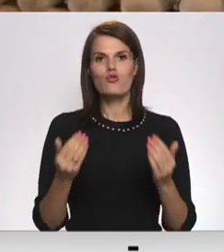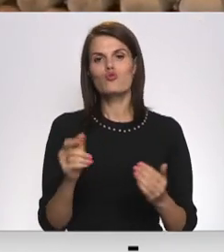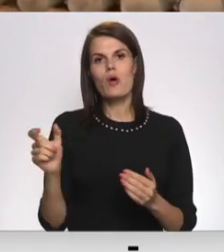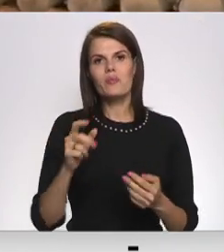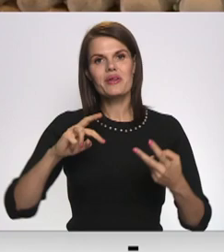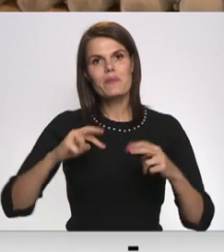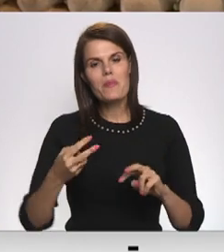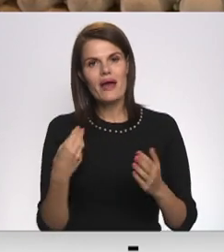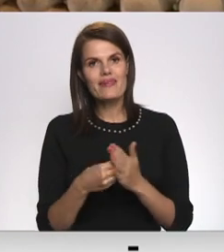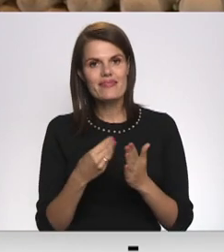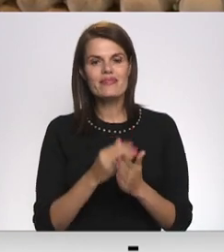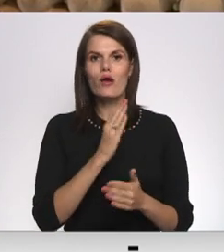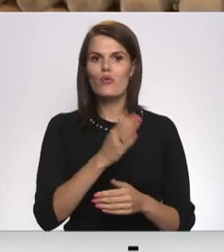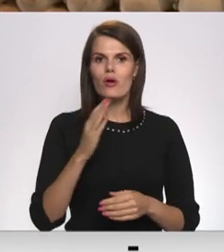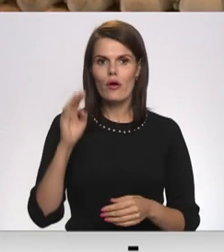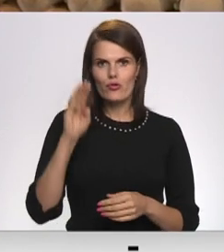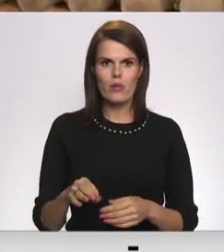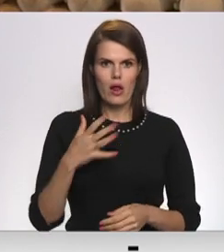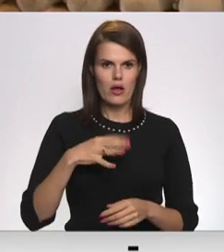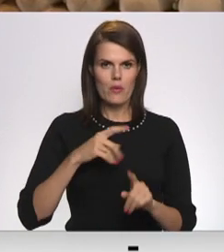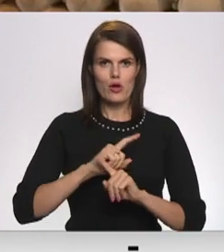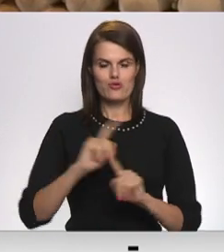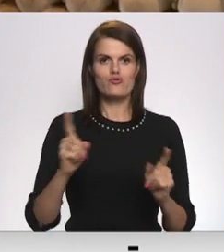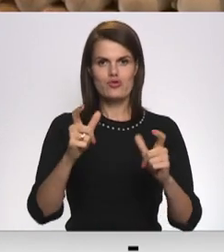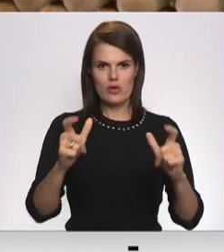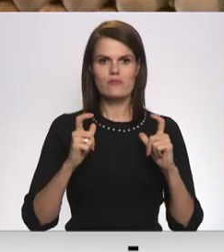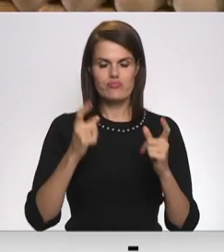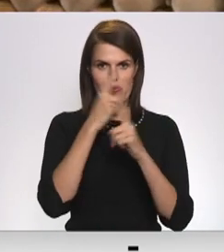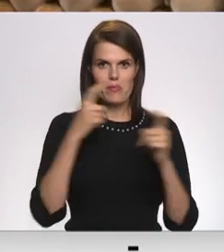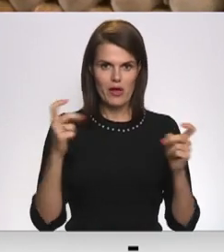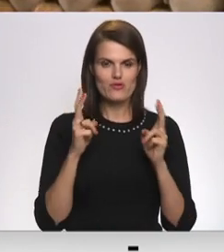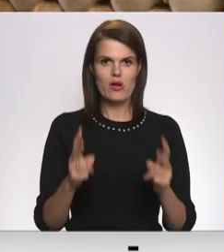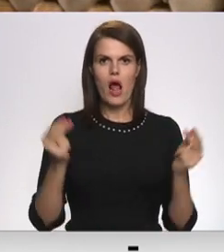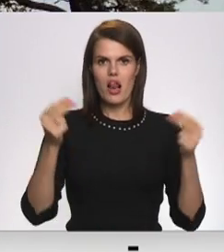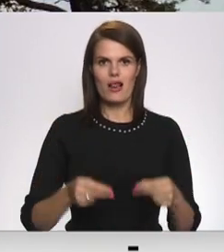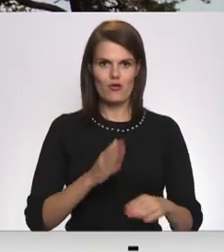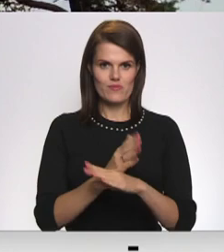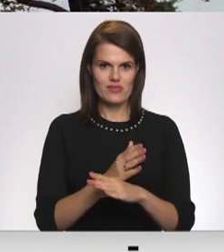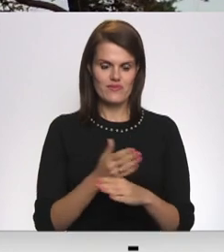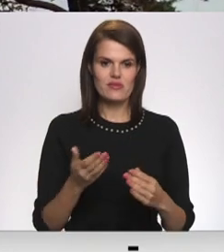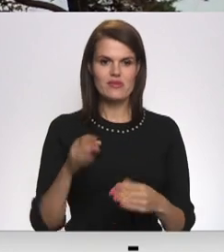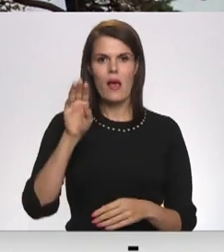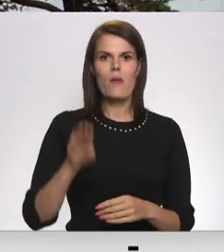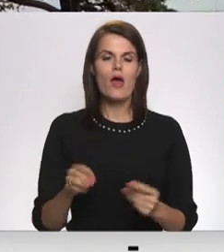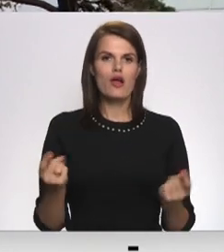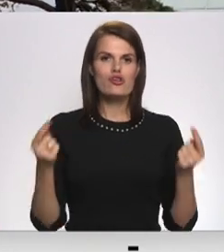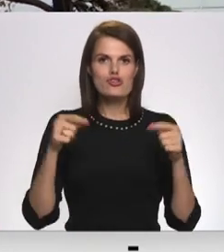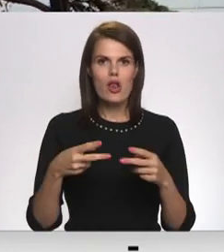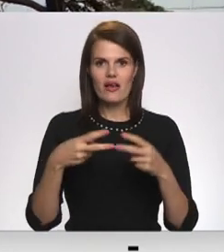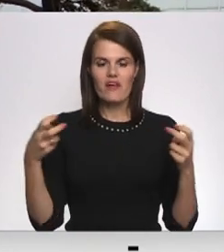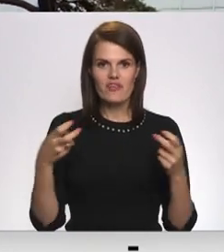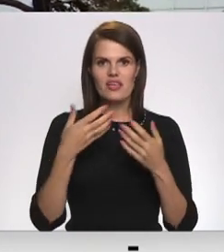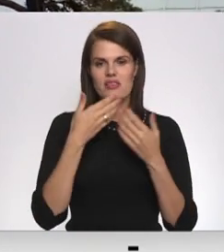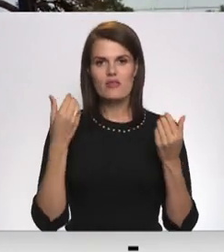mainīs cenu katru mēnesi. Kāpēc ir uzreiz atnācis tāds paziņojums par līgumu laušanu? Nepilna mēneša laikā viesnīcē nav